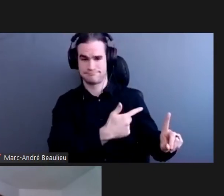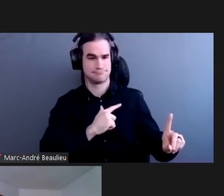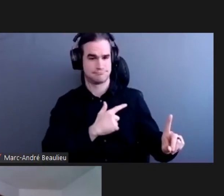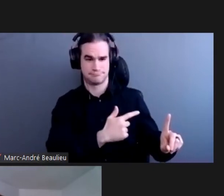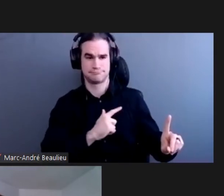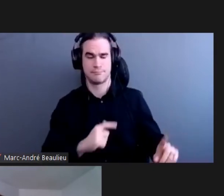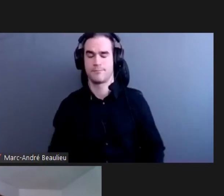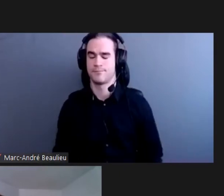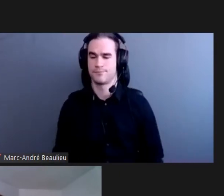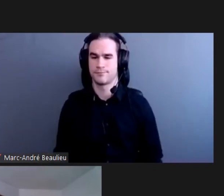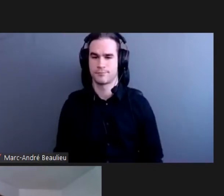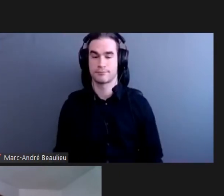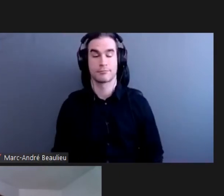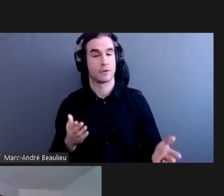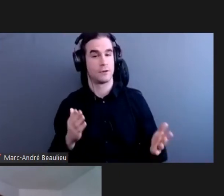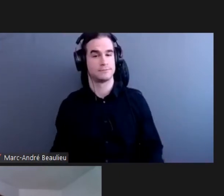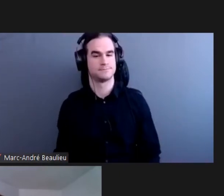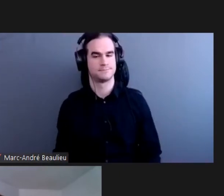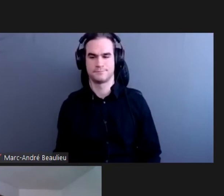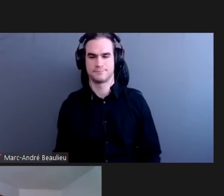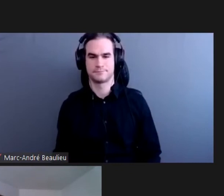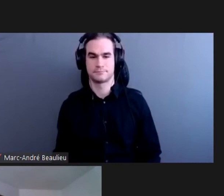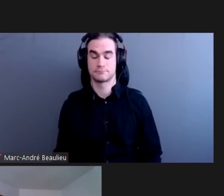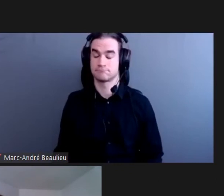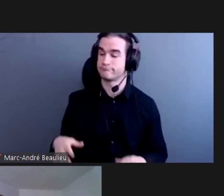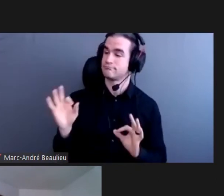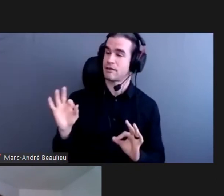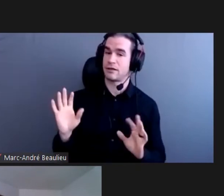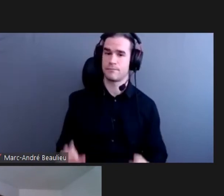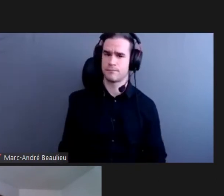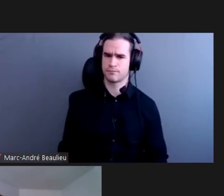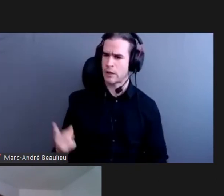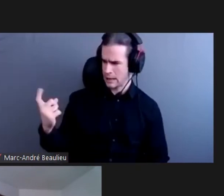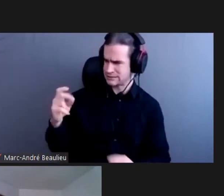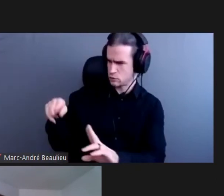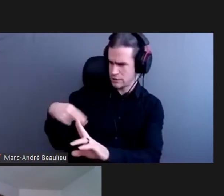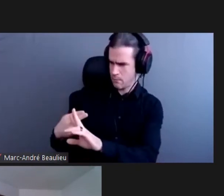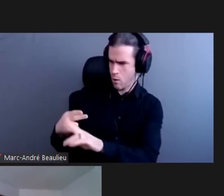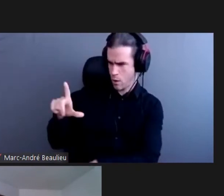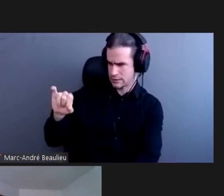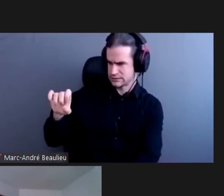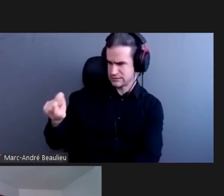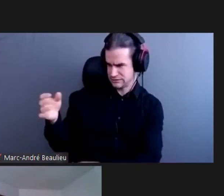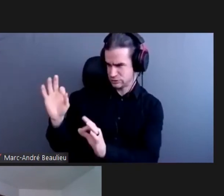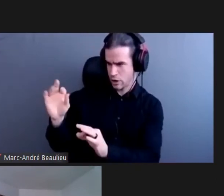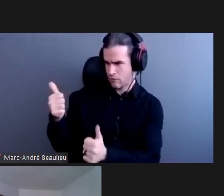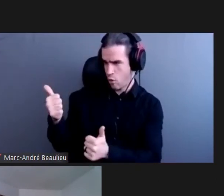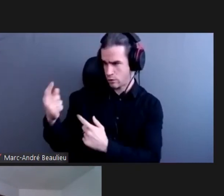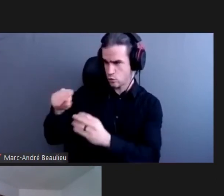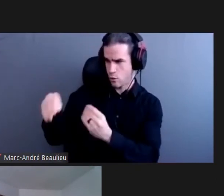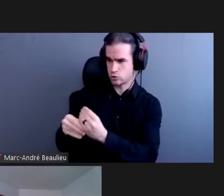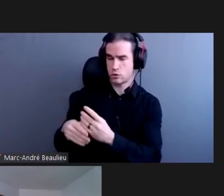qui s'adresse à elle. Voilà. Parfait. Est-ce que ça répond à votre question, Lise, ou si vous voulez ajouter quelque